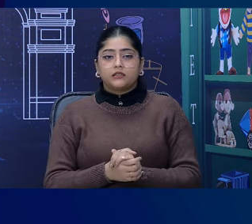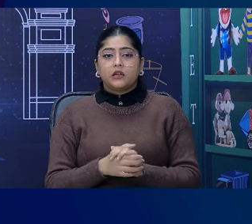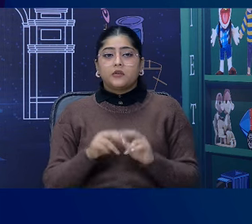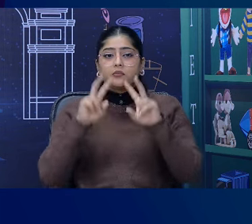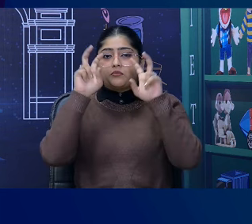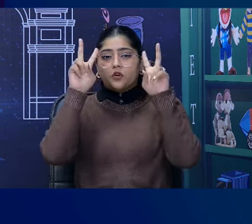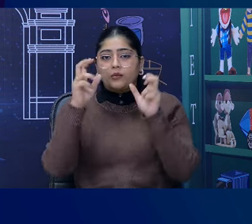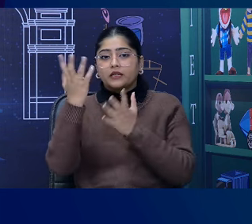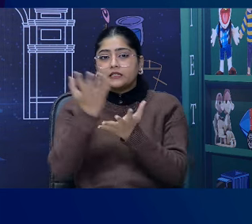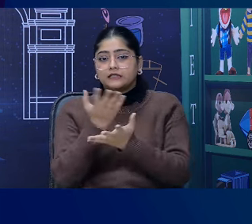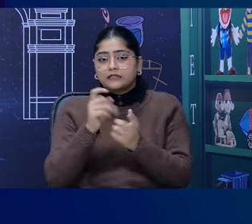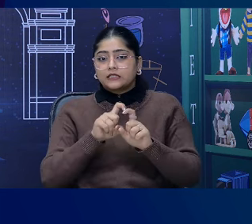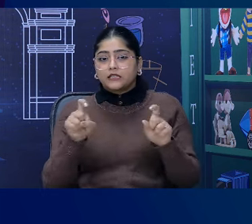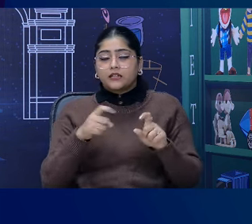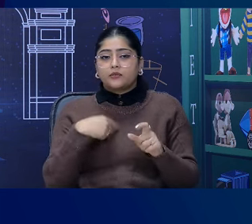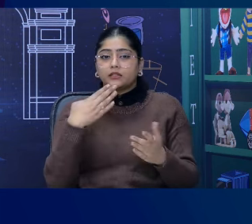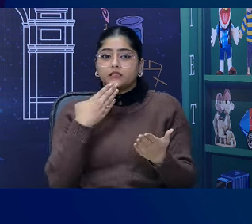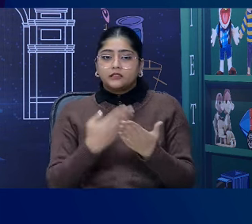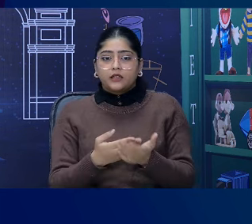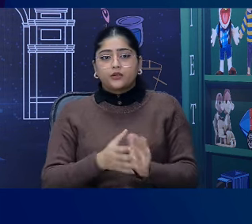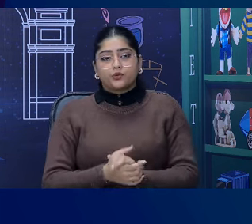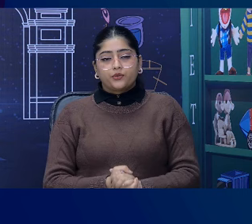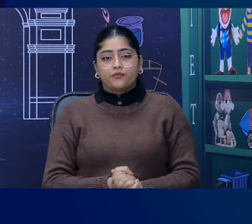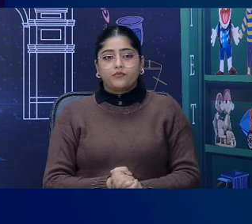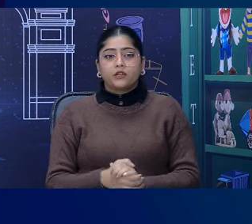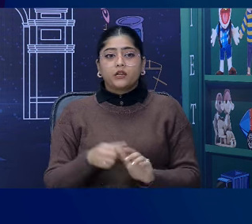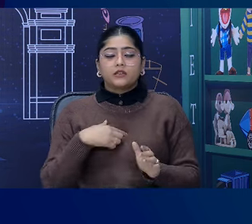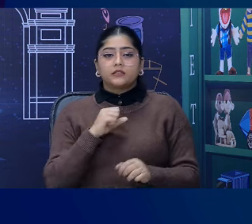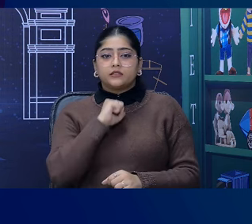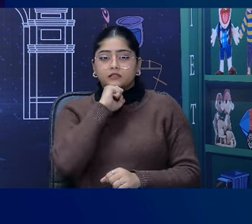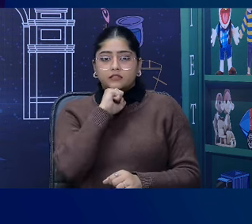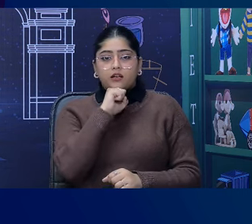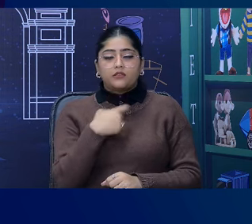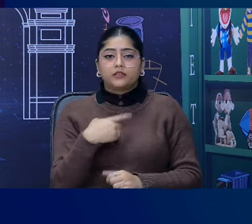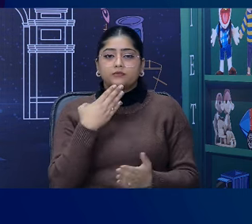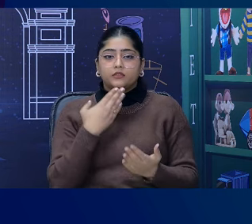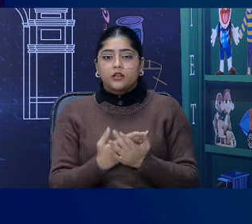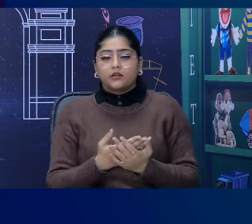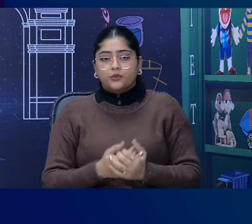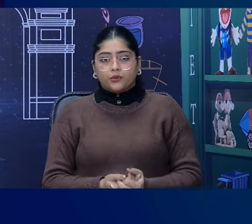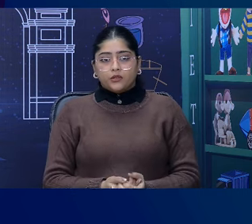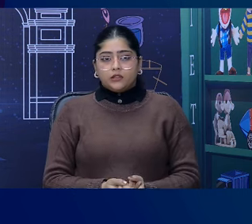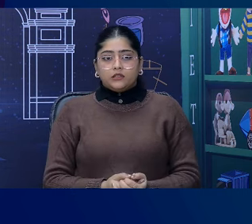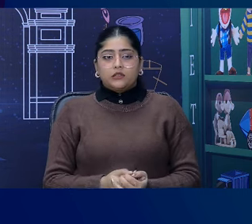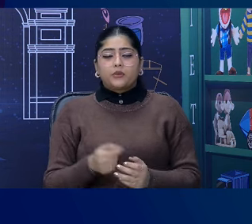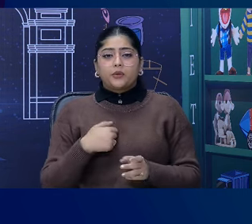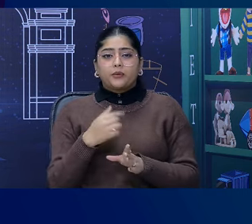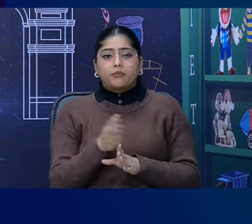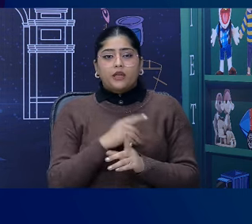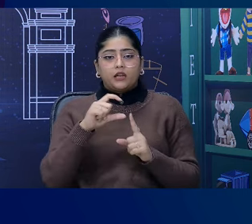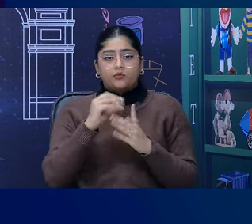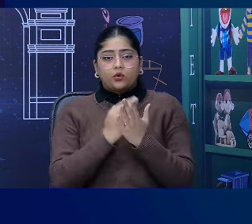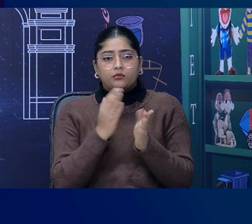हमारे सभी व्यूवर्स के साथ शेयर की थैंक यू सो वेरी मच और यहां पर सावरी हम आपको भी बहुत-बहुत धन्यवाद करना चाहेंगे और जाने से पहले एक